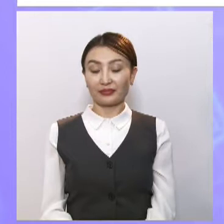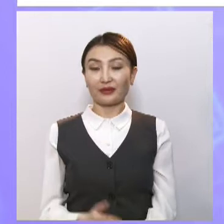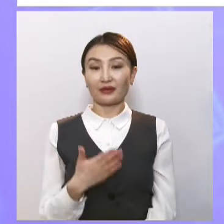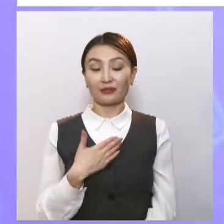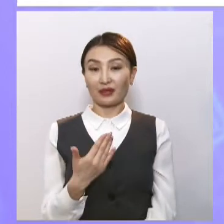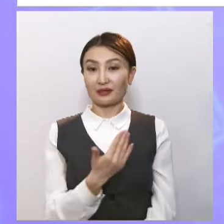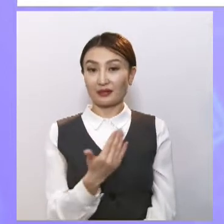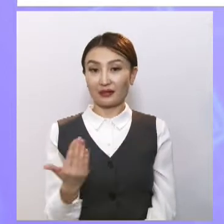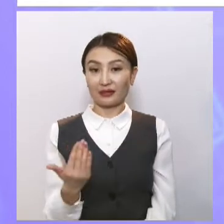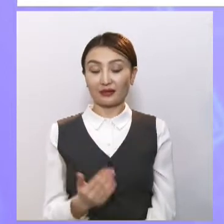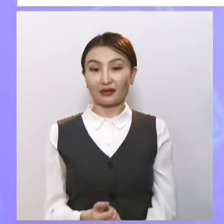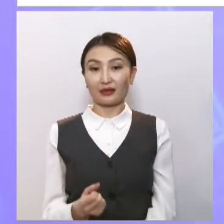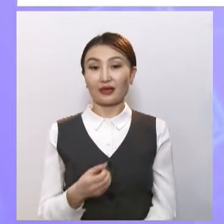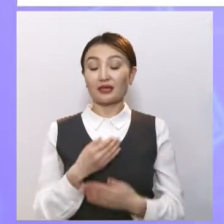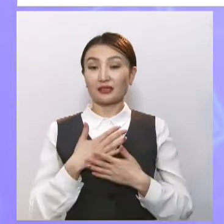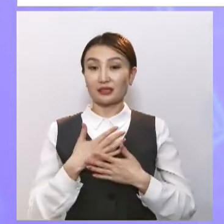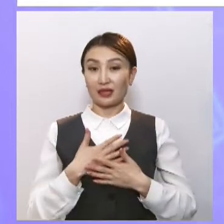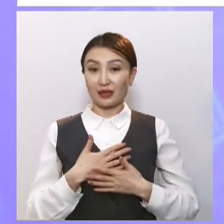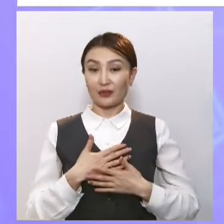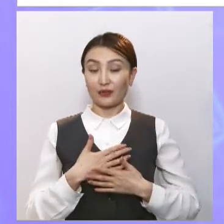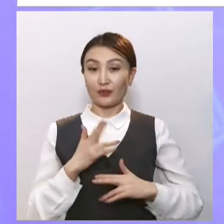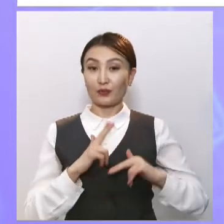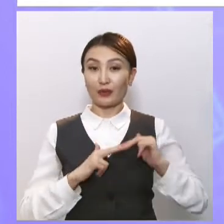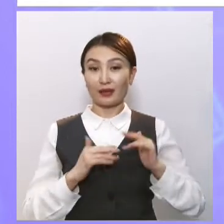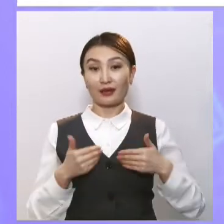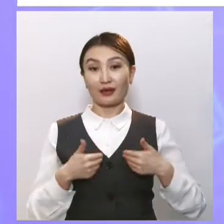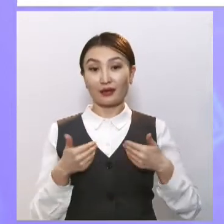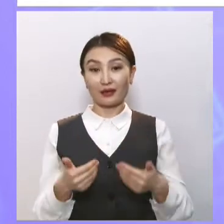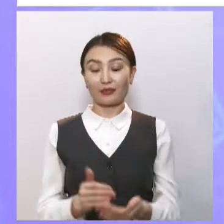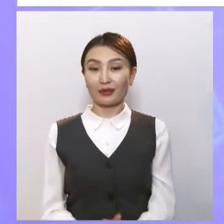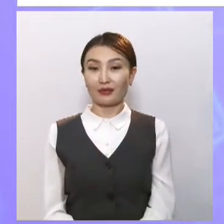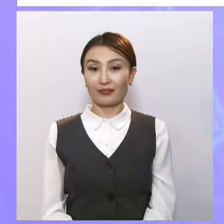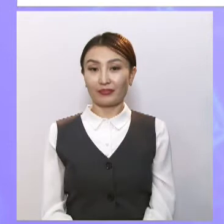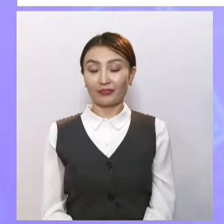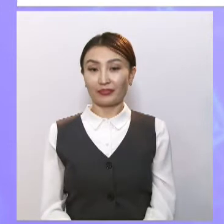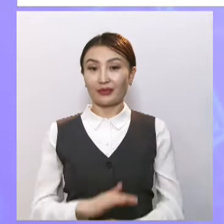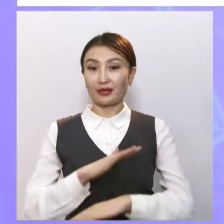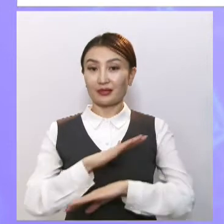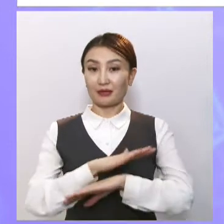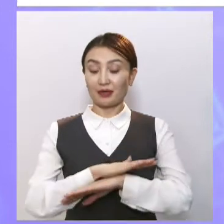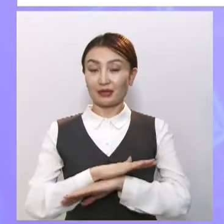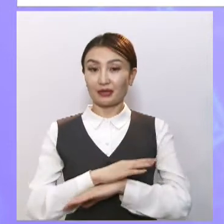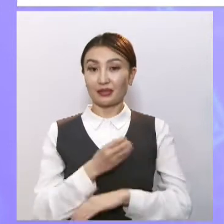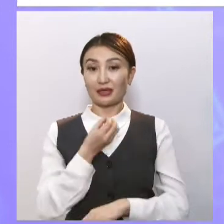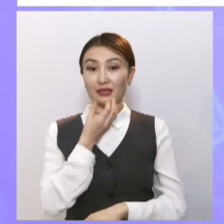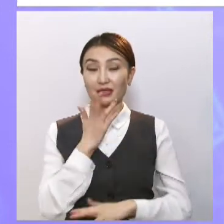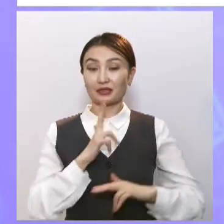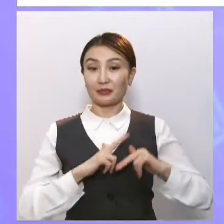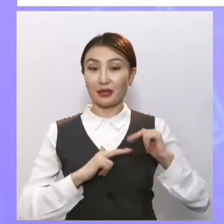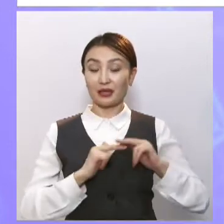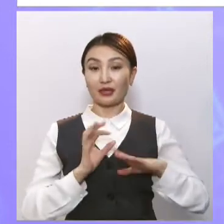Мен силерге жагымдуу маанай каалаймын. Сабакты жакшы